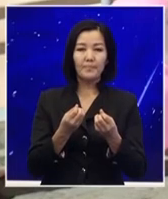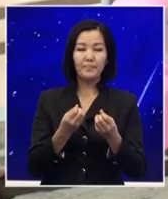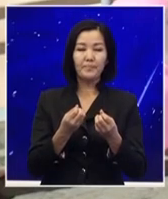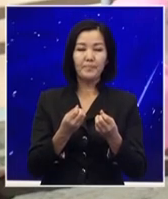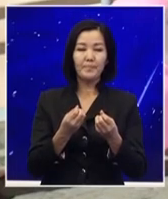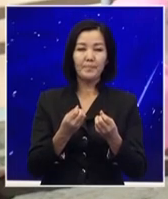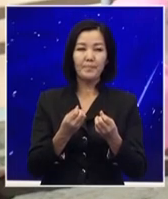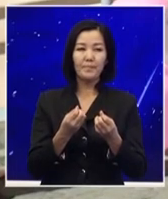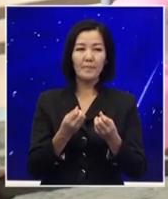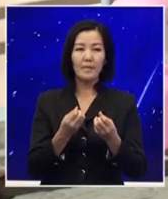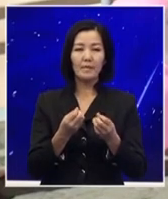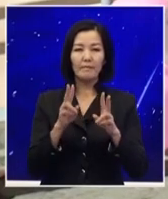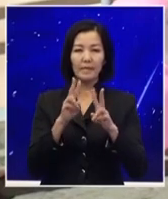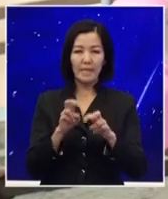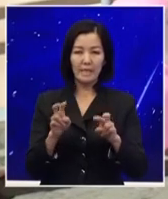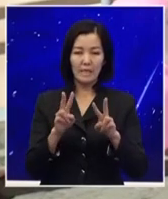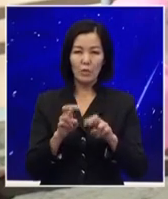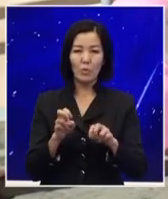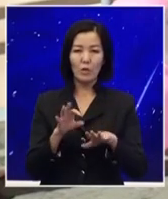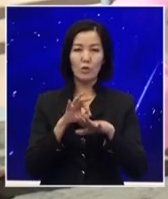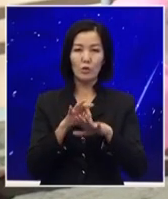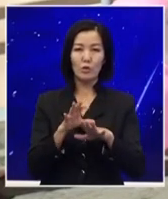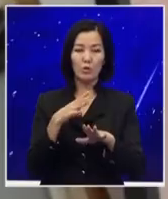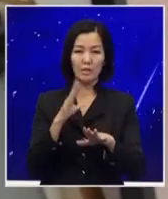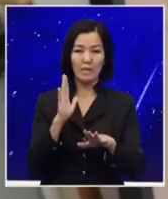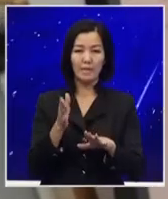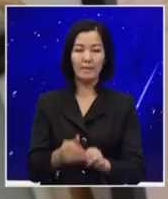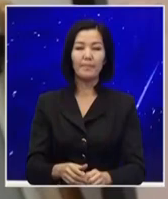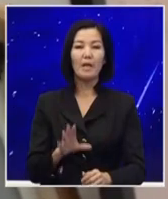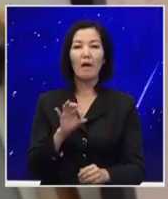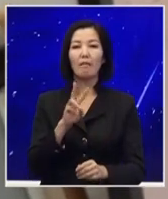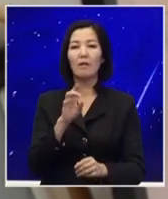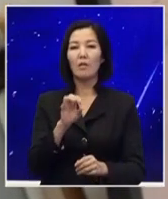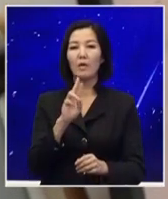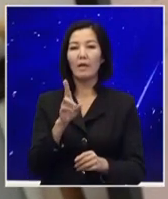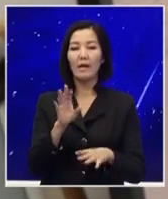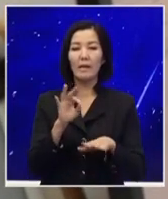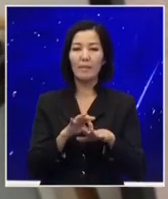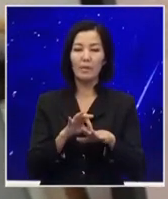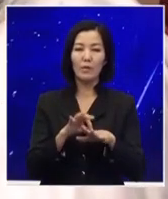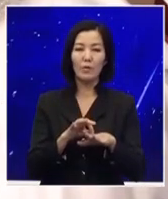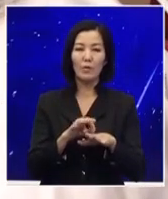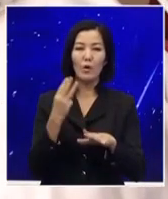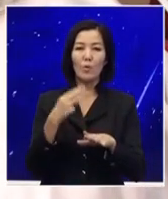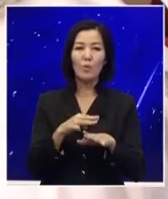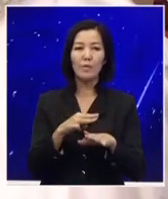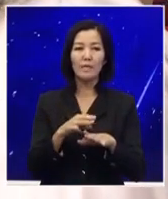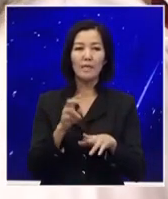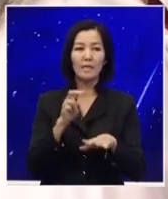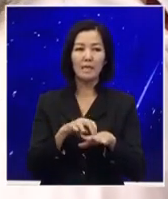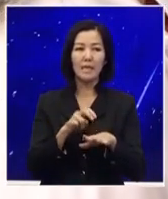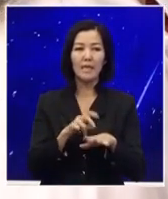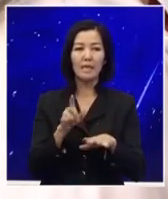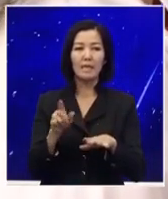минималды тексерулер жүргізіледі. Онкологиялық науқастарды емдеу мекемесінде 30-дан аса білікті дәрігер